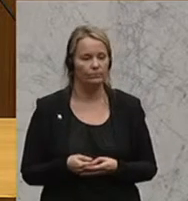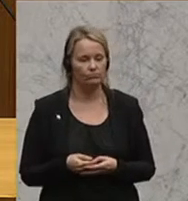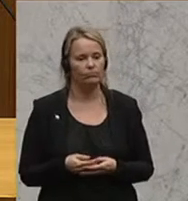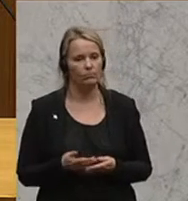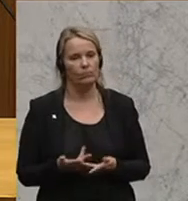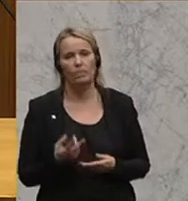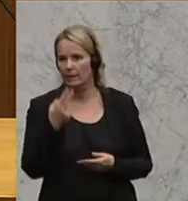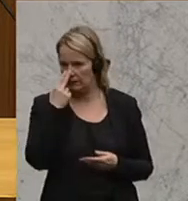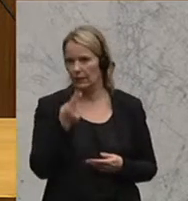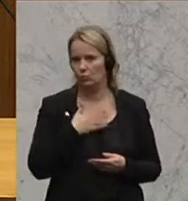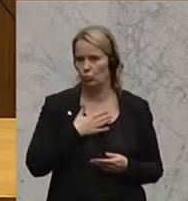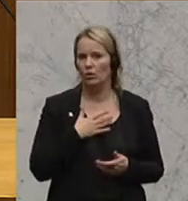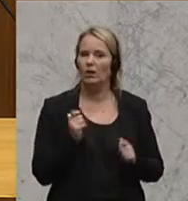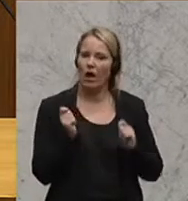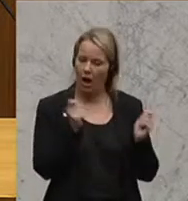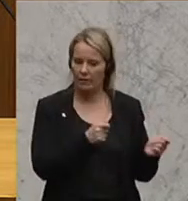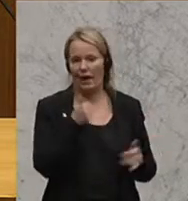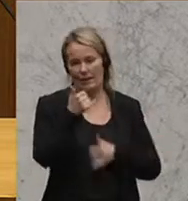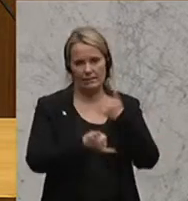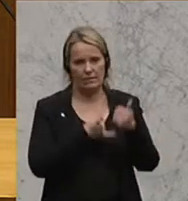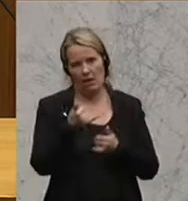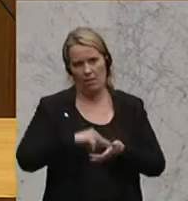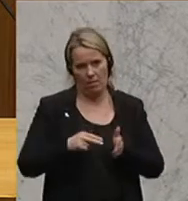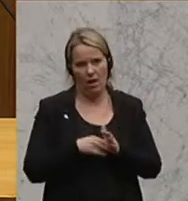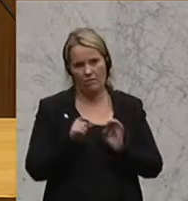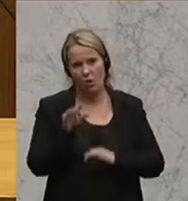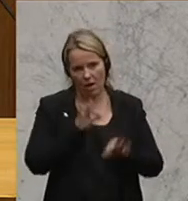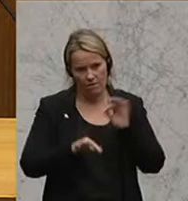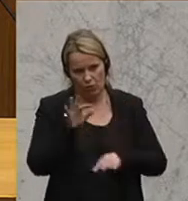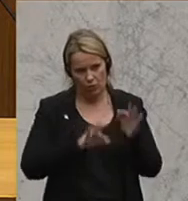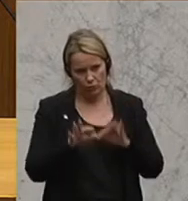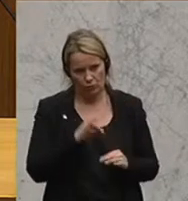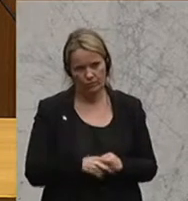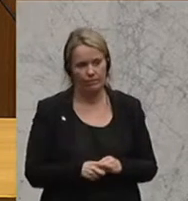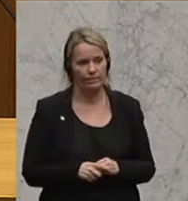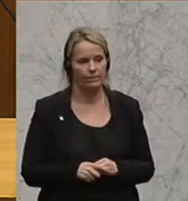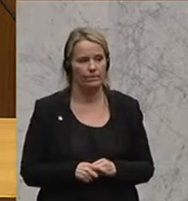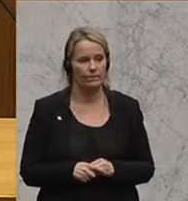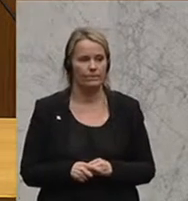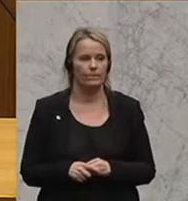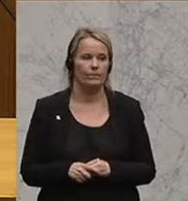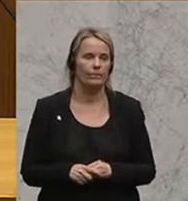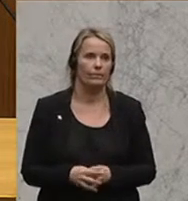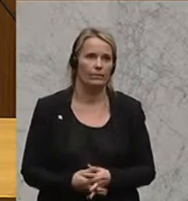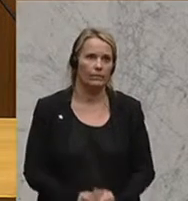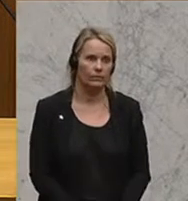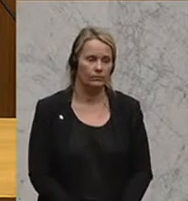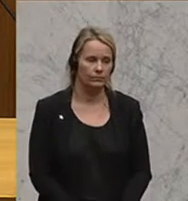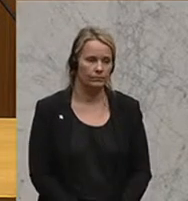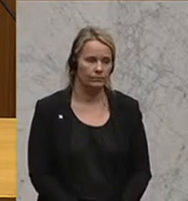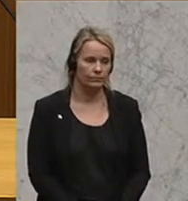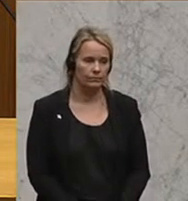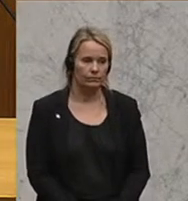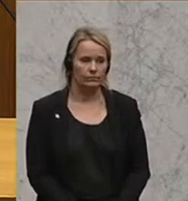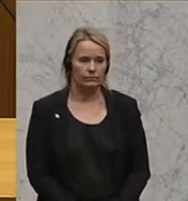Sehen wir in unserem Entschließungsantrag ein Jahr Zeit für diese Evaluierung vor.